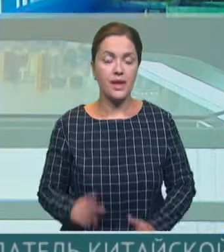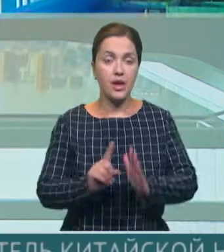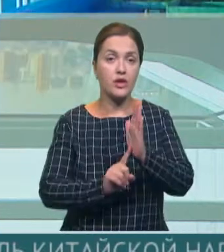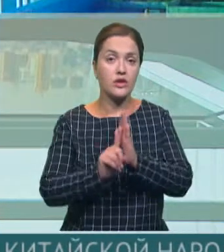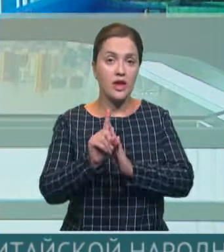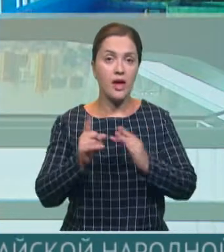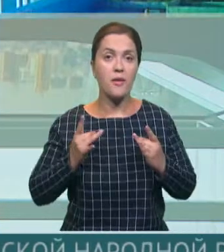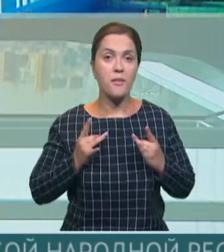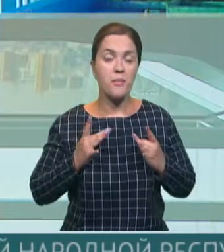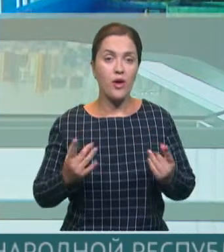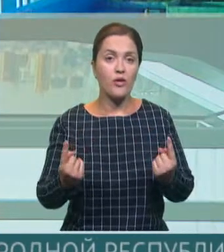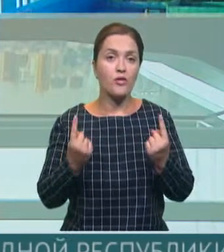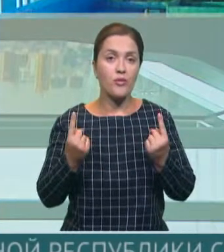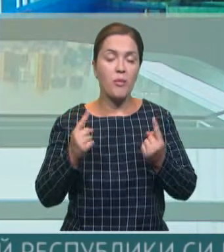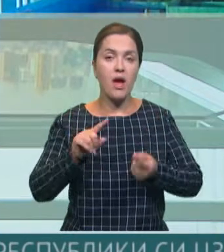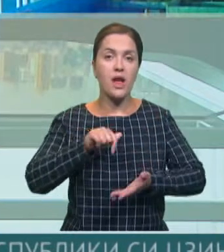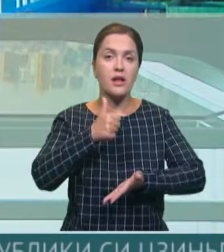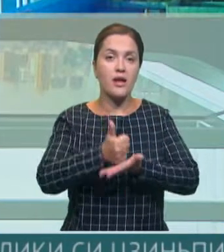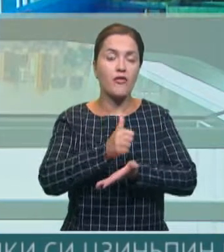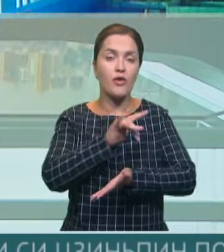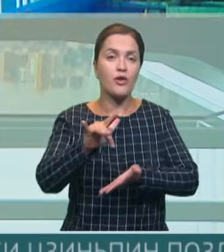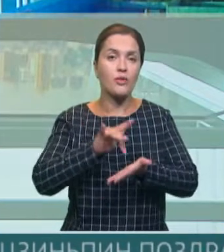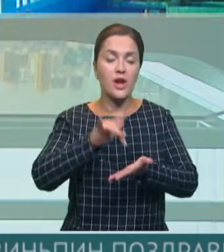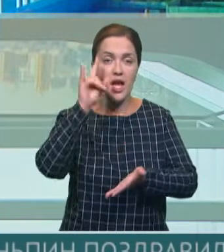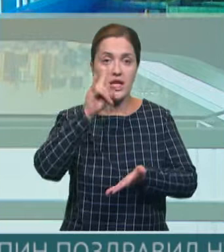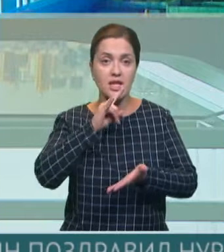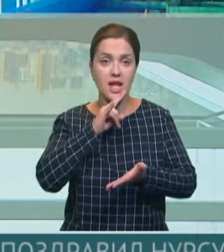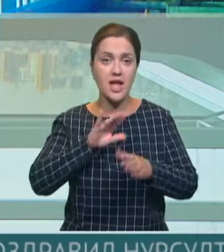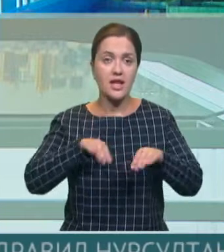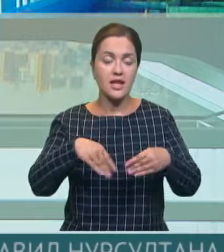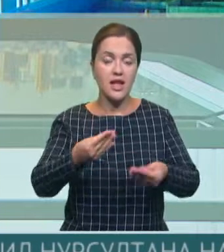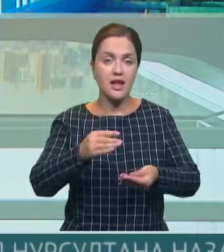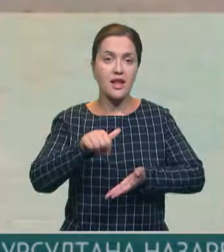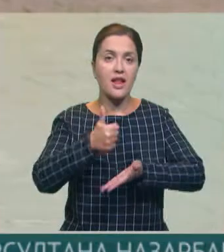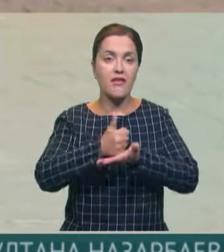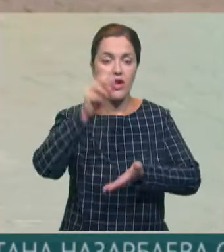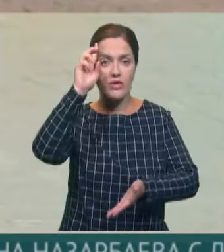Старт торжествам в честь юбилея главного города страны дал глава государства.